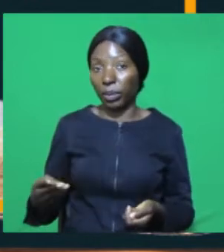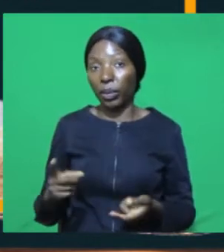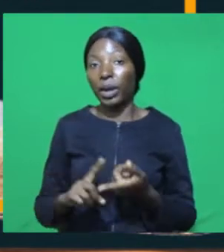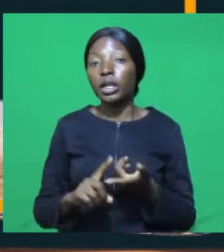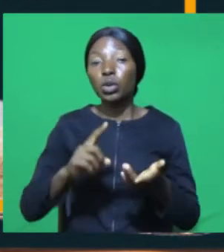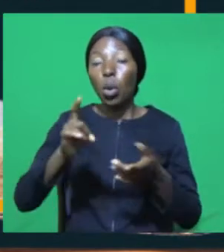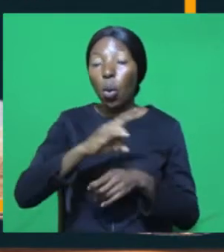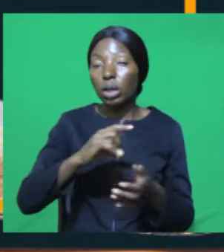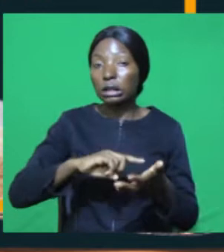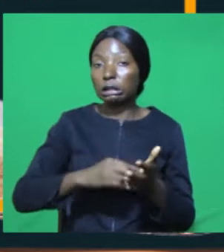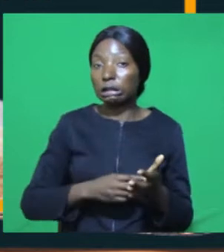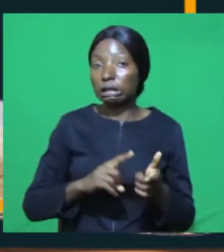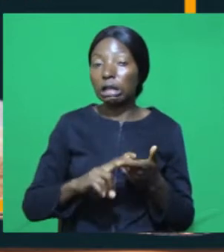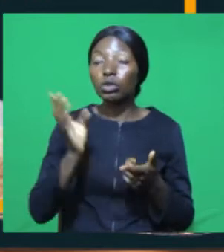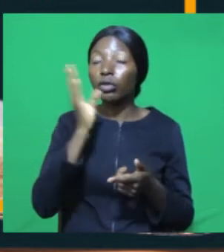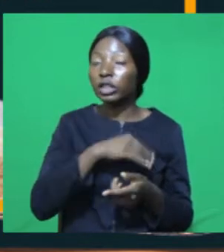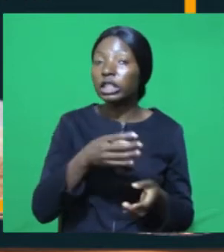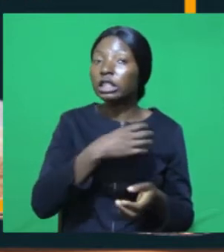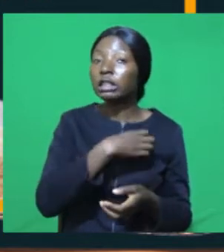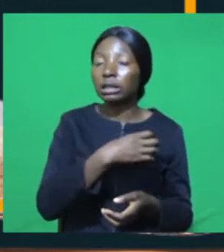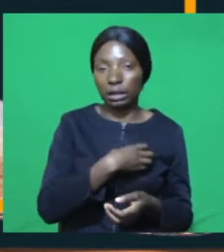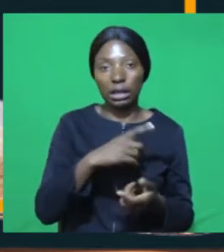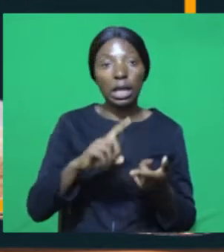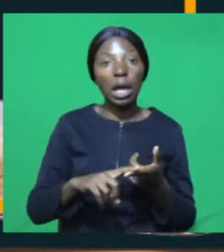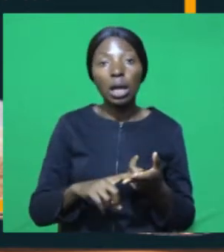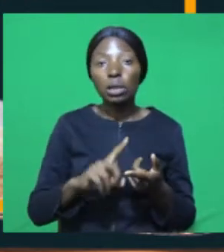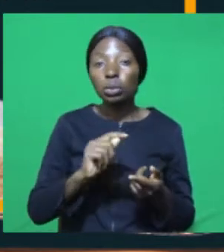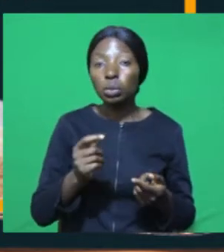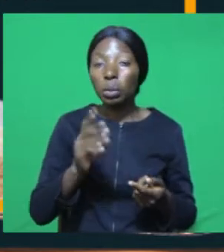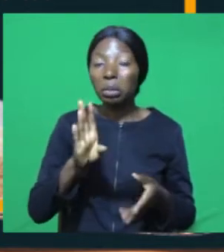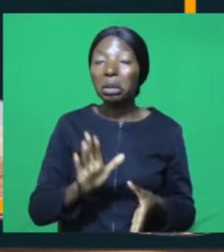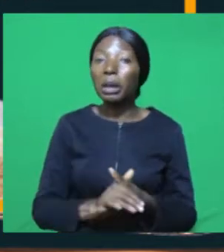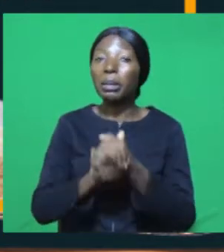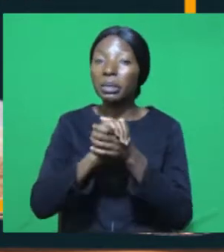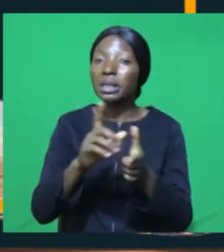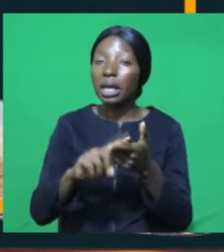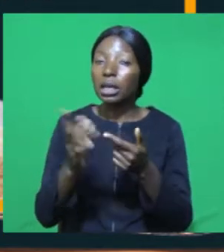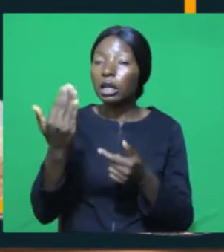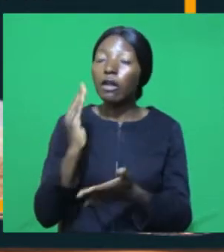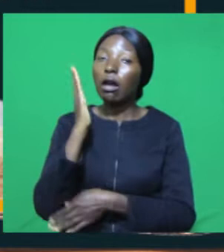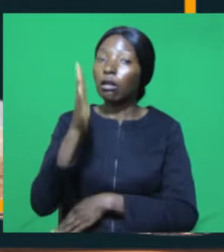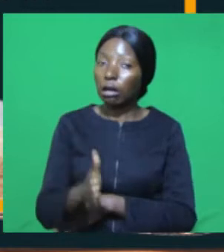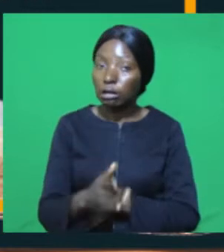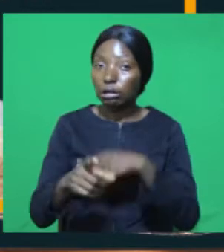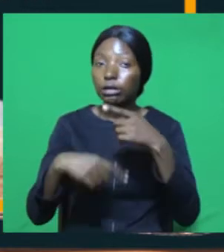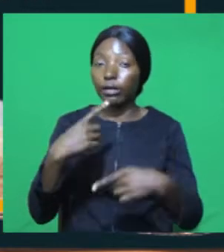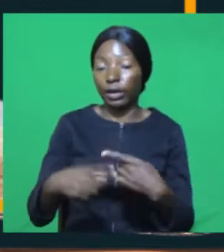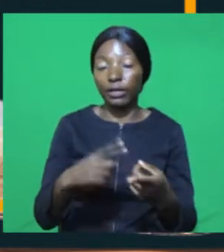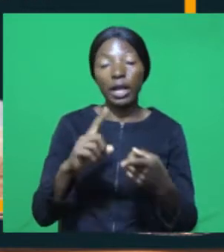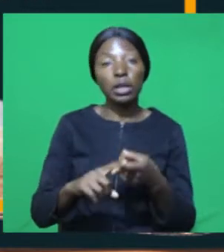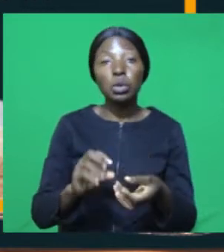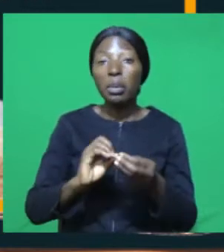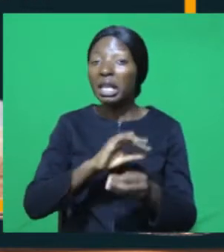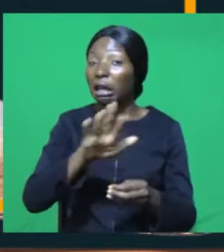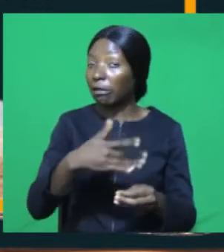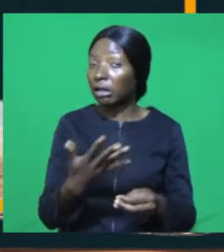dzvene, nekupedzisa kudarika nekugumisa zviri, nekuyananisira zvakaipa nekuuyisa kururama kusingaperi,